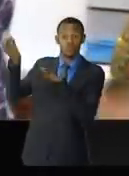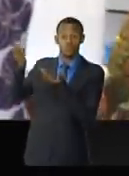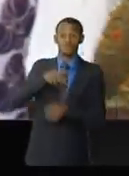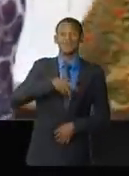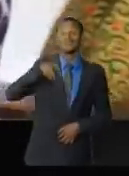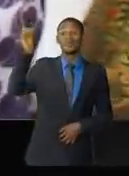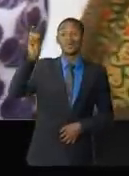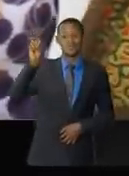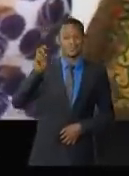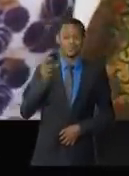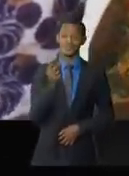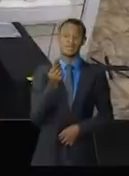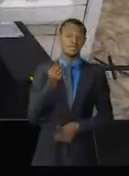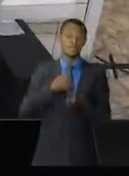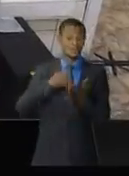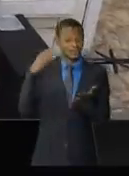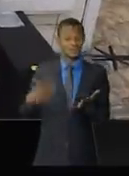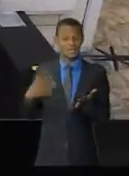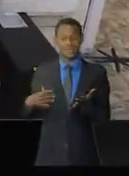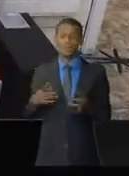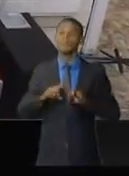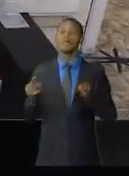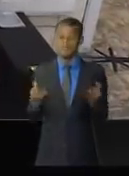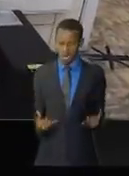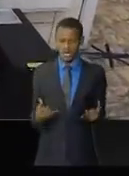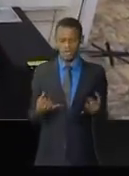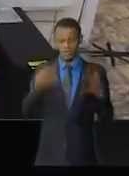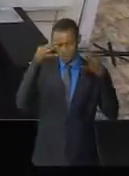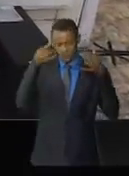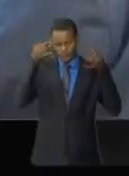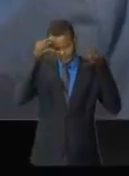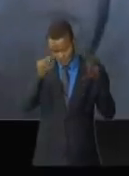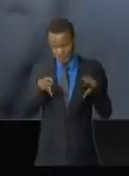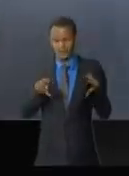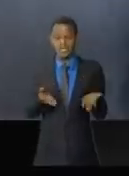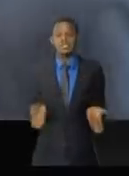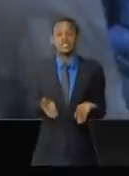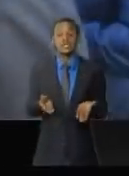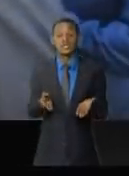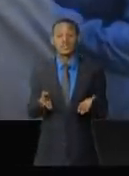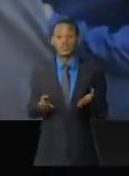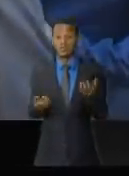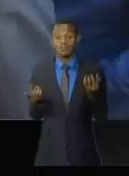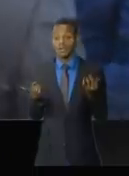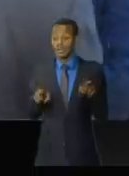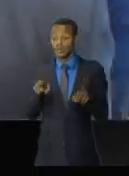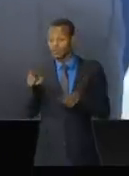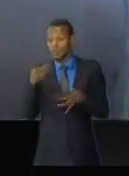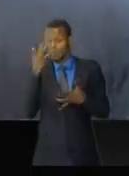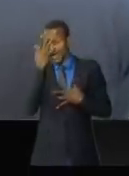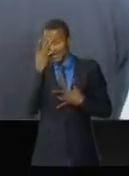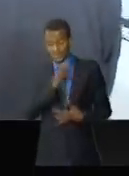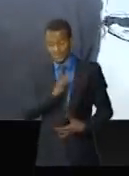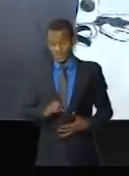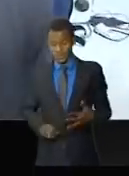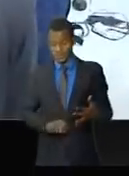la vision du chef de l'État, la vision de couverture santé universelle. Nous voulons maintenant faire en sorte que le Congo